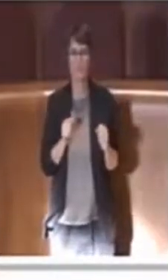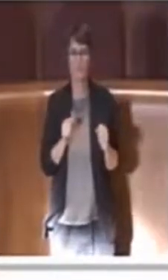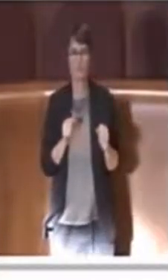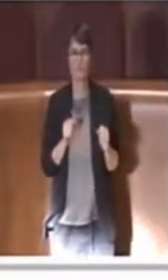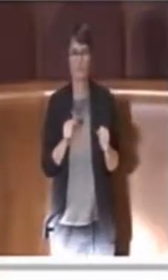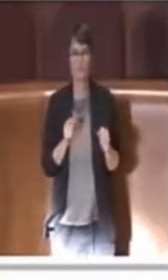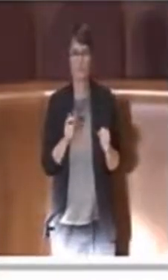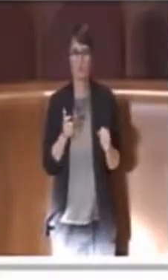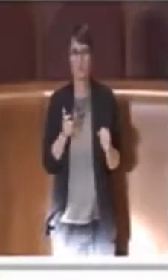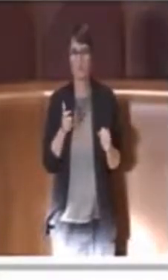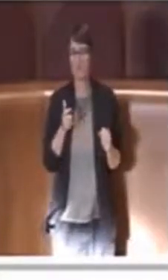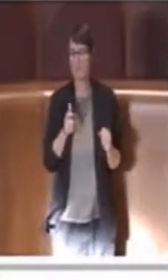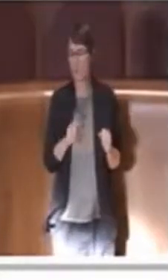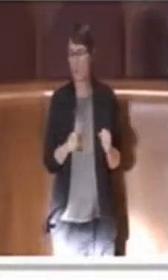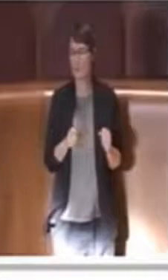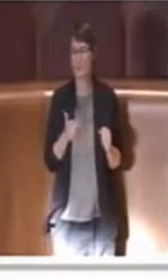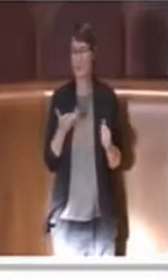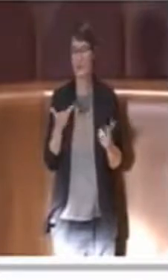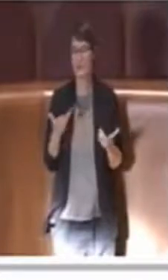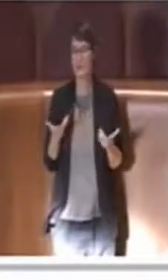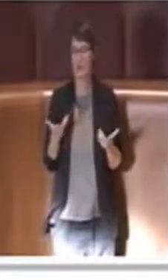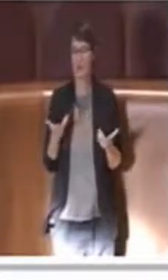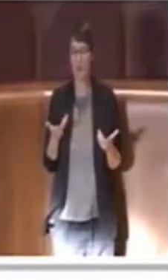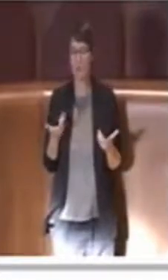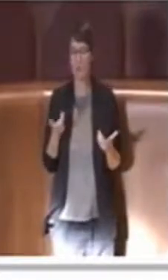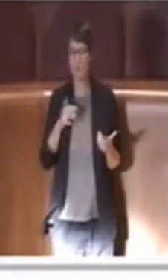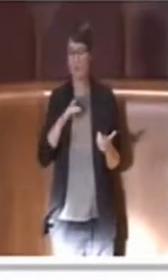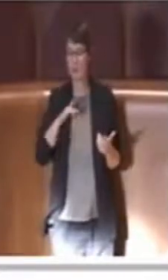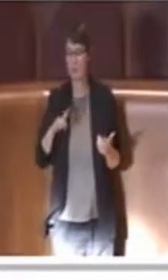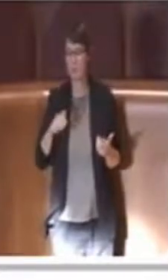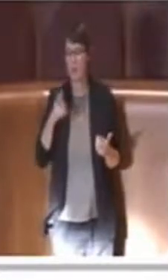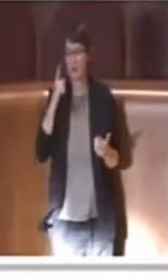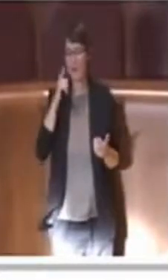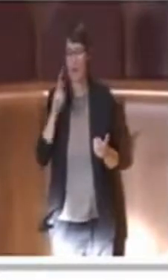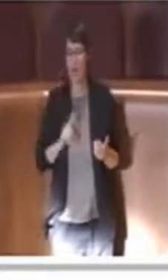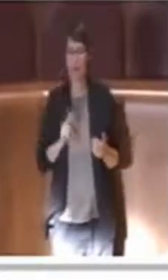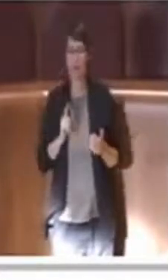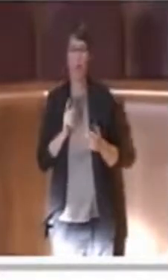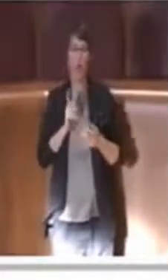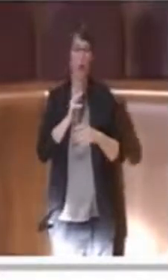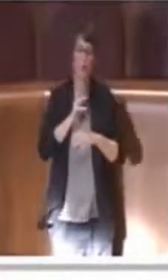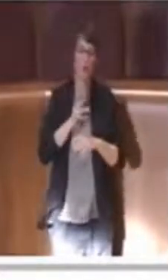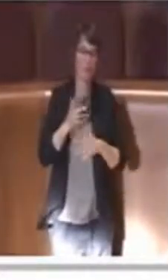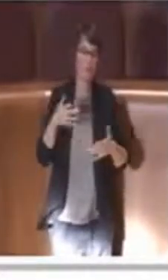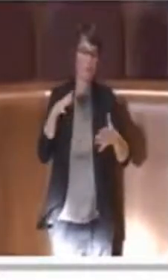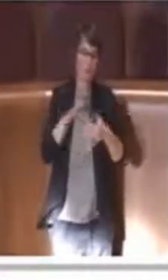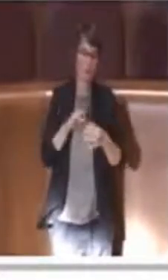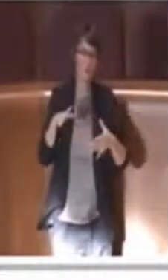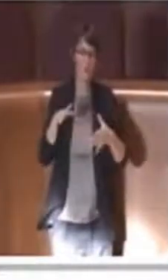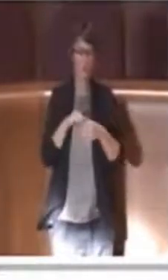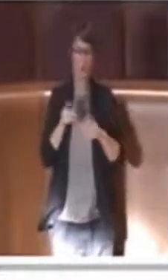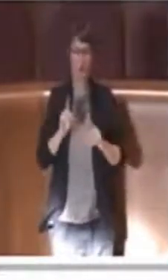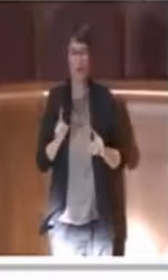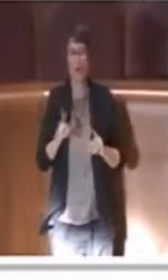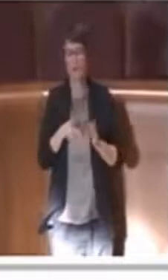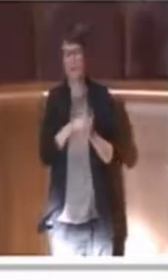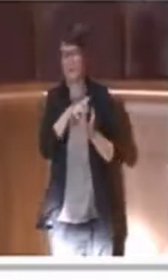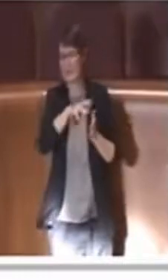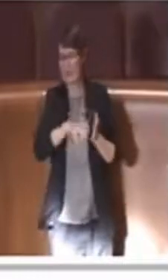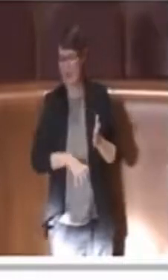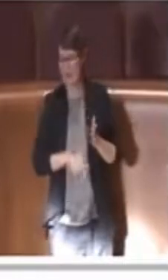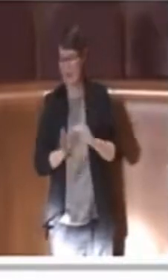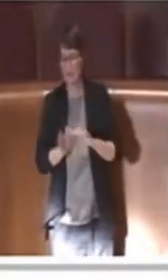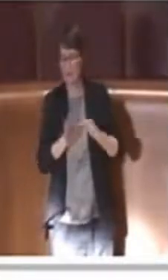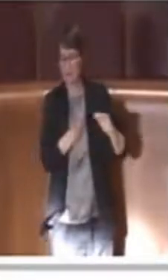alla delibera che stiamo discutendo, cioè rimango un po' basita perché noi sul dissesto